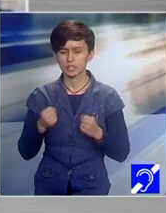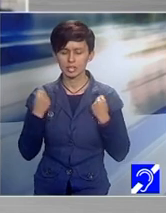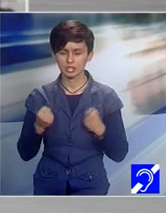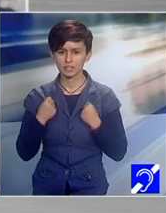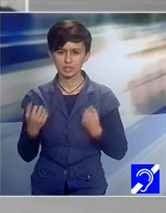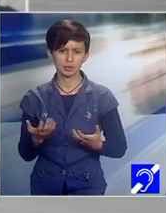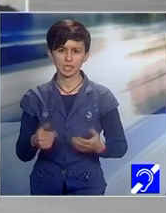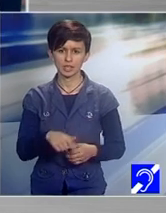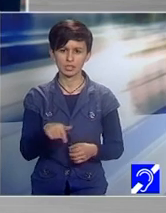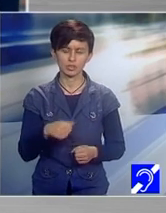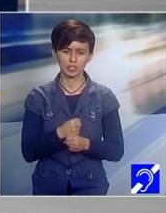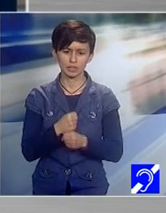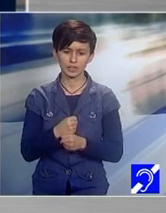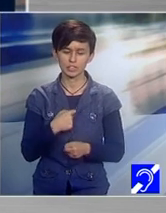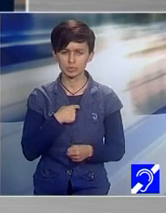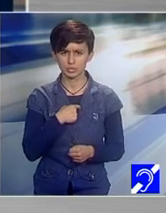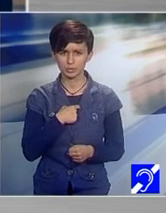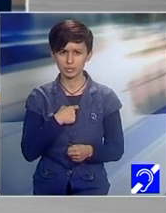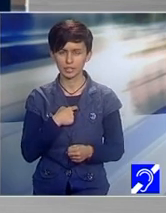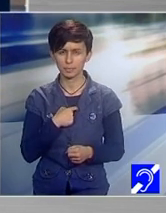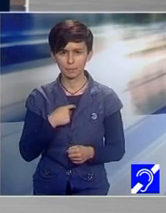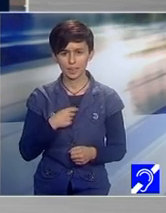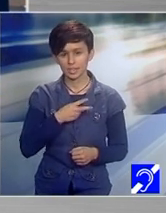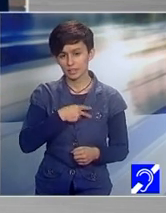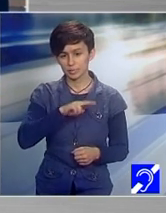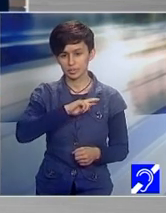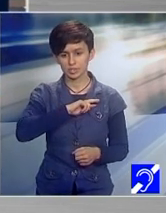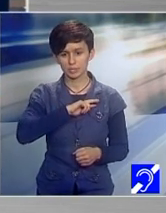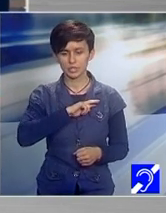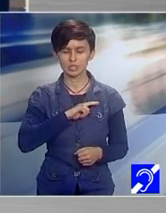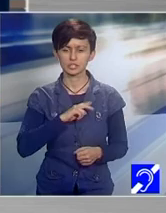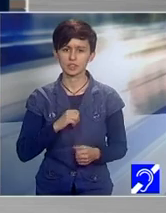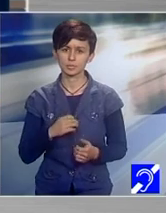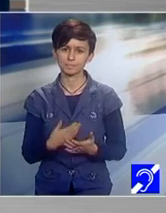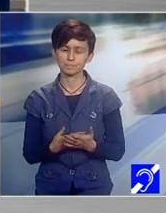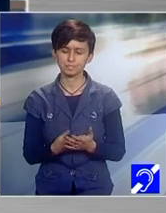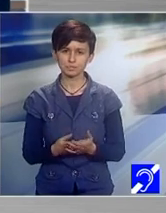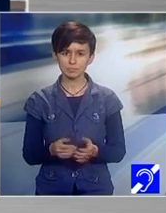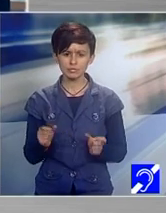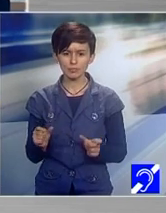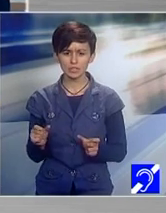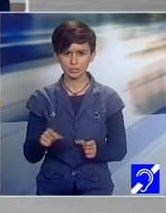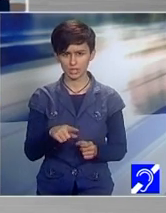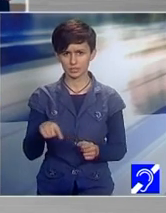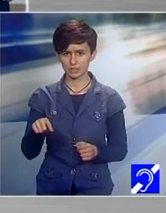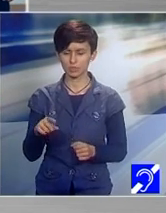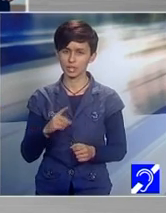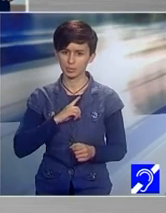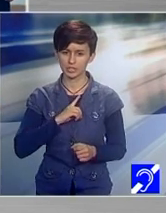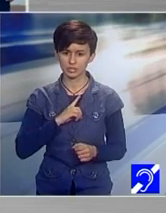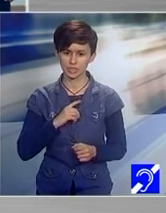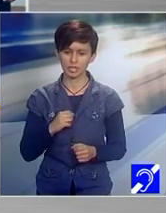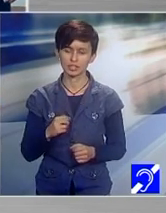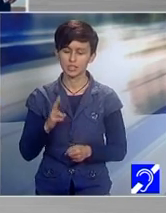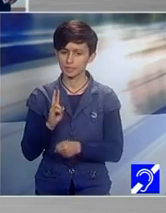le întreprindem, să putem să-i responsabilizăm față de siguranța lor personală, să